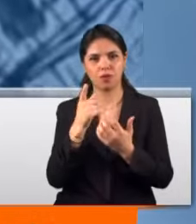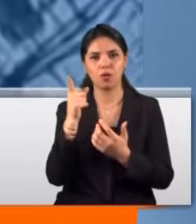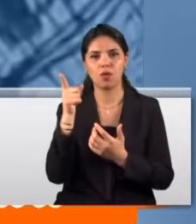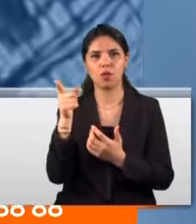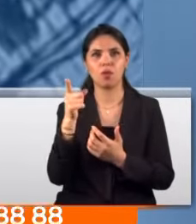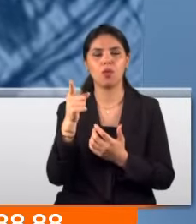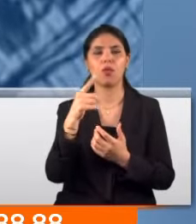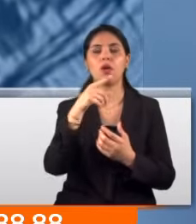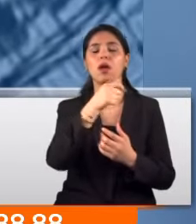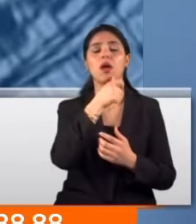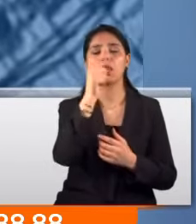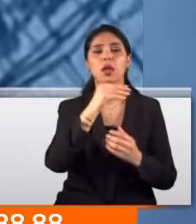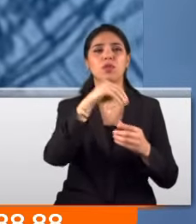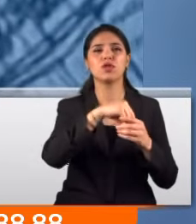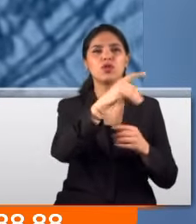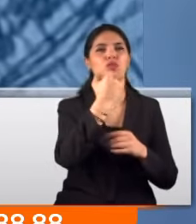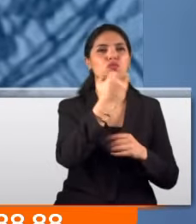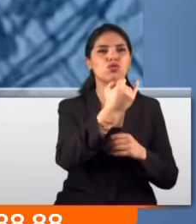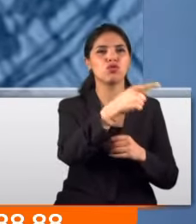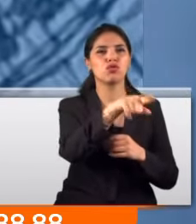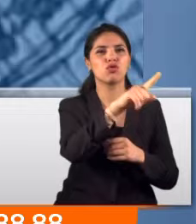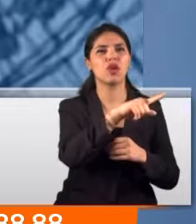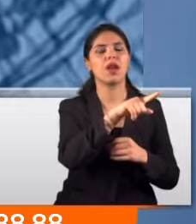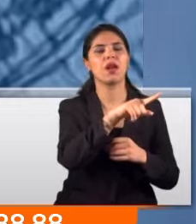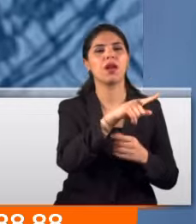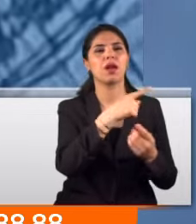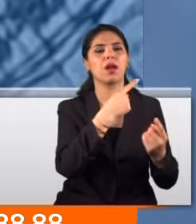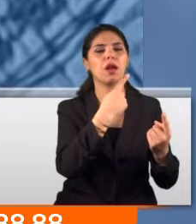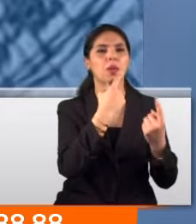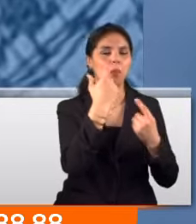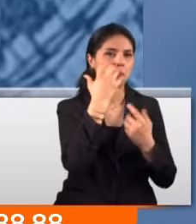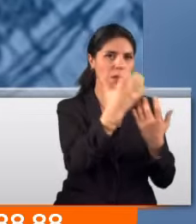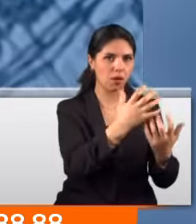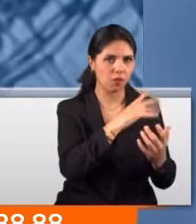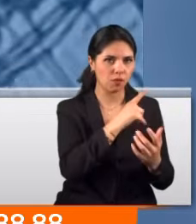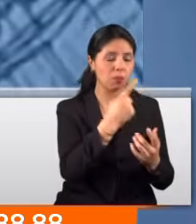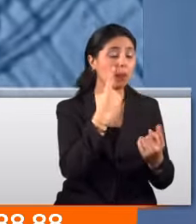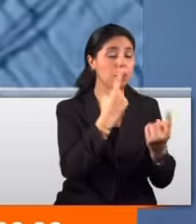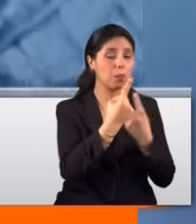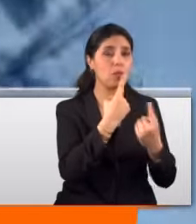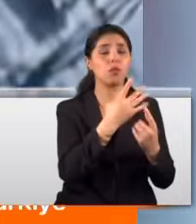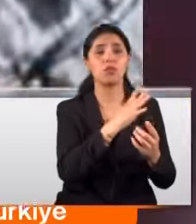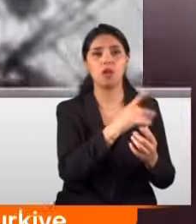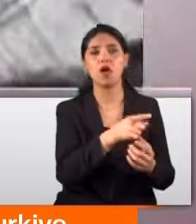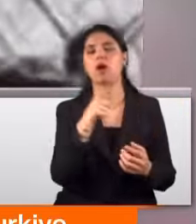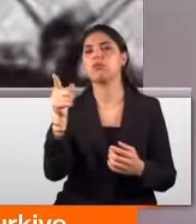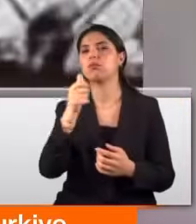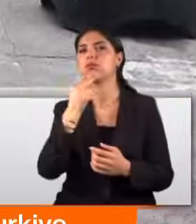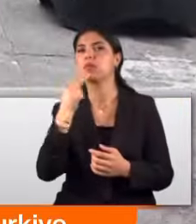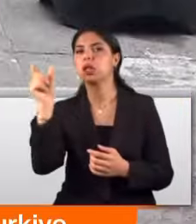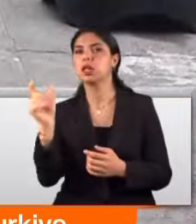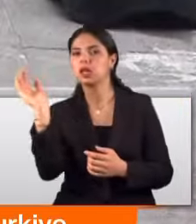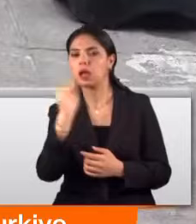içeride müşteriyle ilgilenirken çocuklu bir kadın sevme bahanesiyle Zeyna'nın yanına yaklaştı. Niyetinin farklı olduğu çok geçmeden